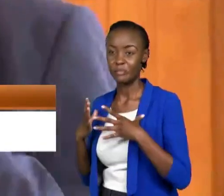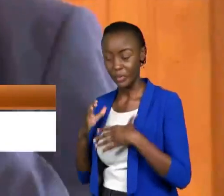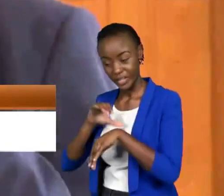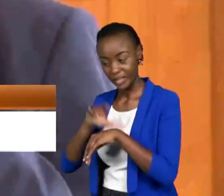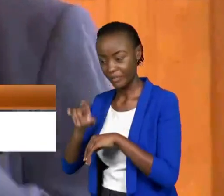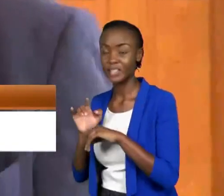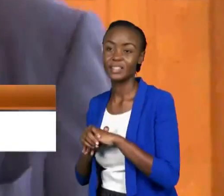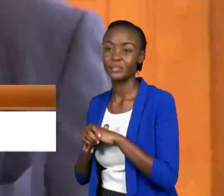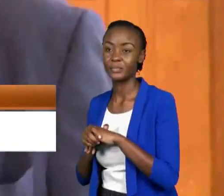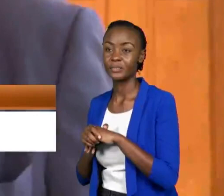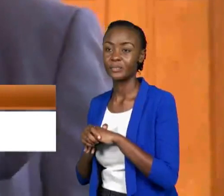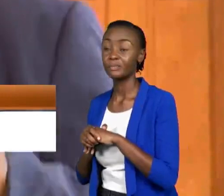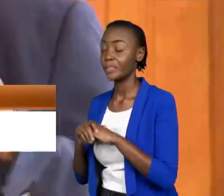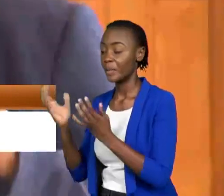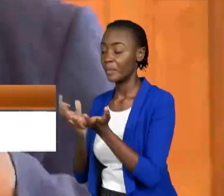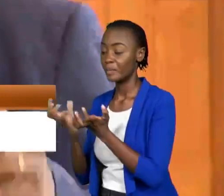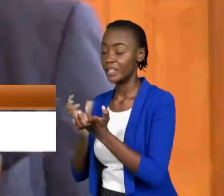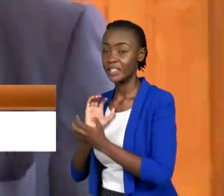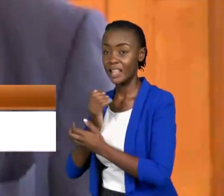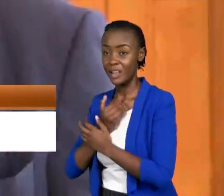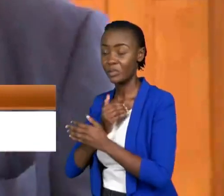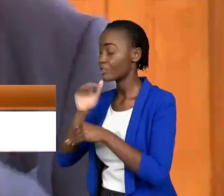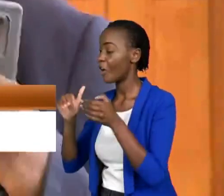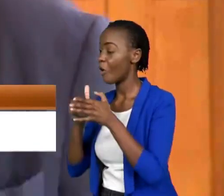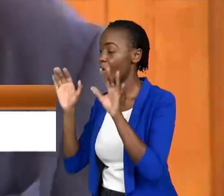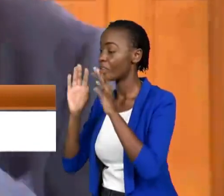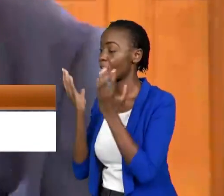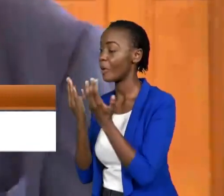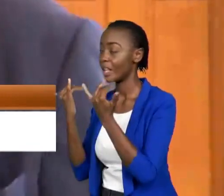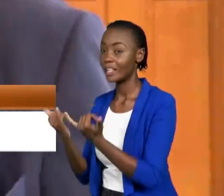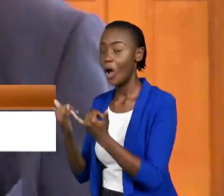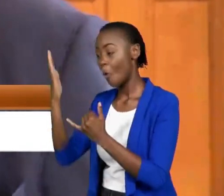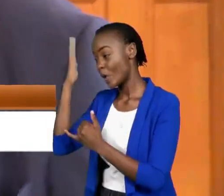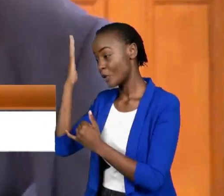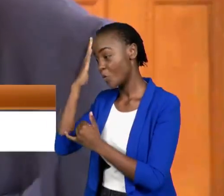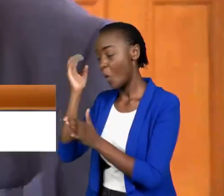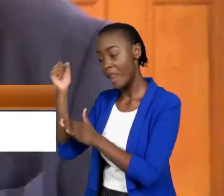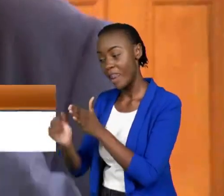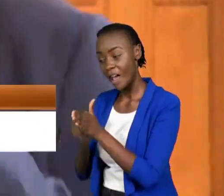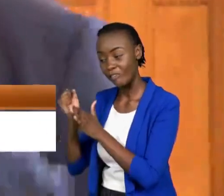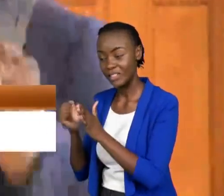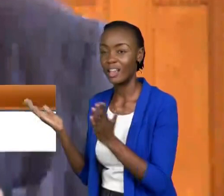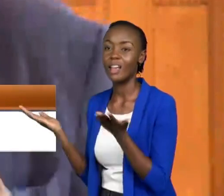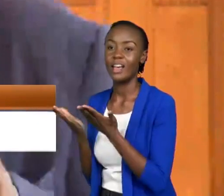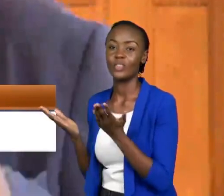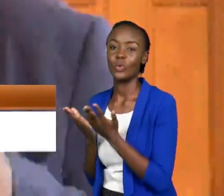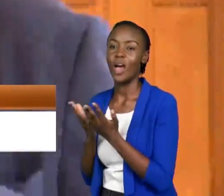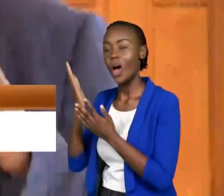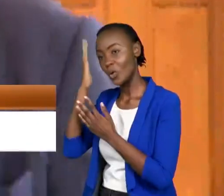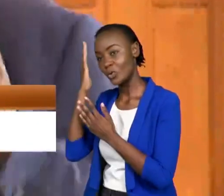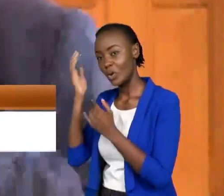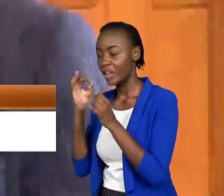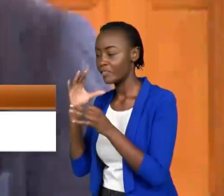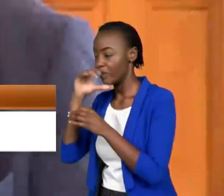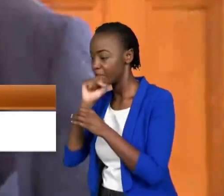Na kibiashara, ulimwengu mzima kwa sasa utatambua Naivasha ni wapi. Kwa sababu wale ambao hawatapata